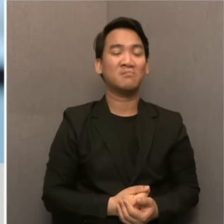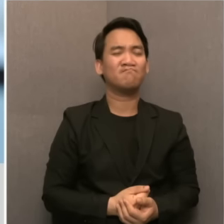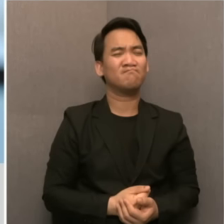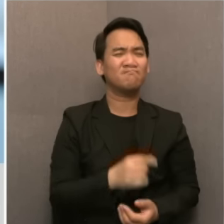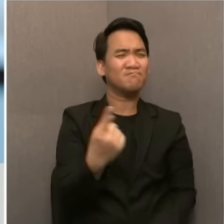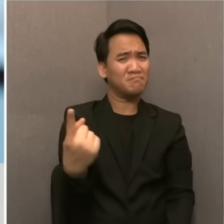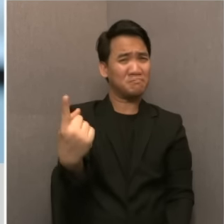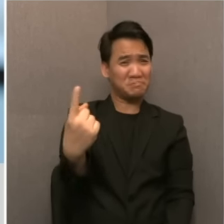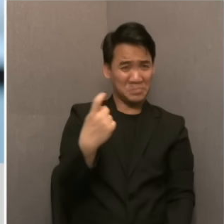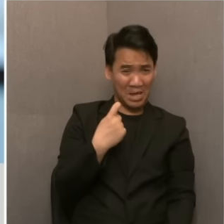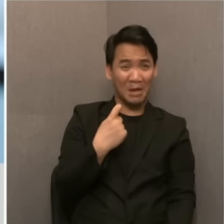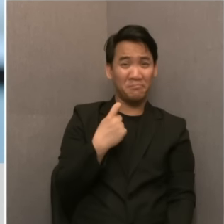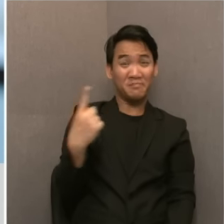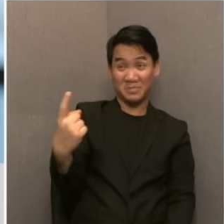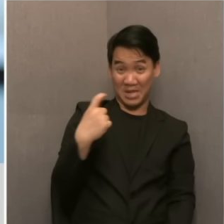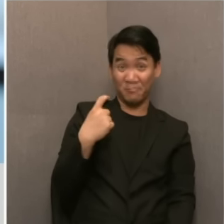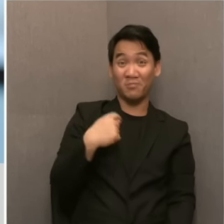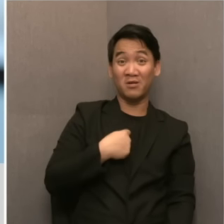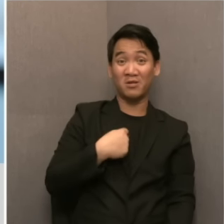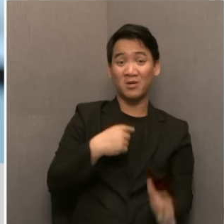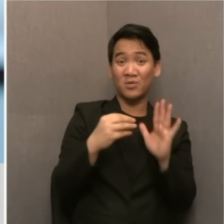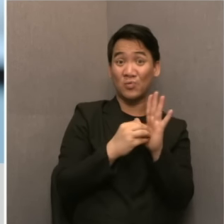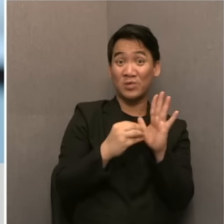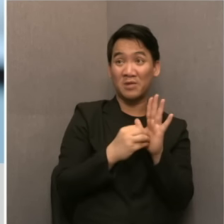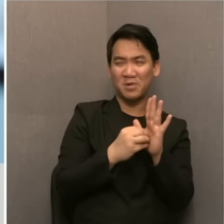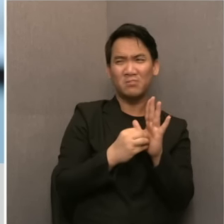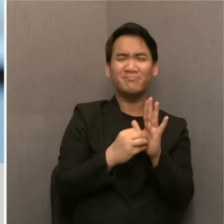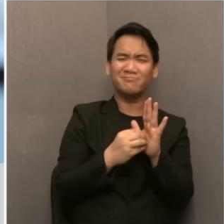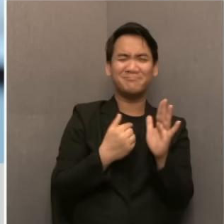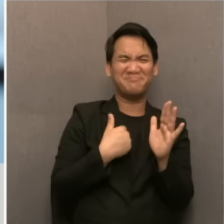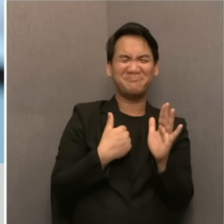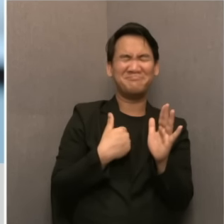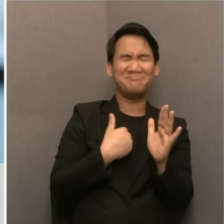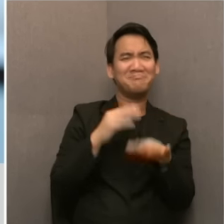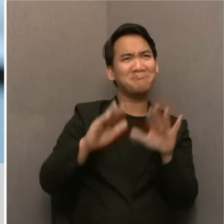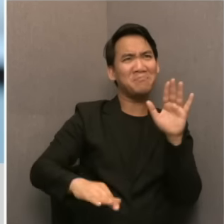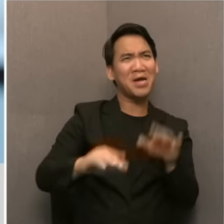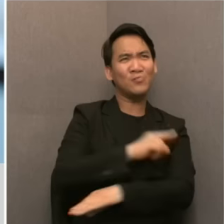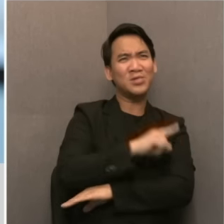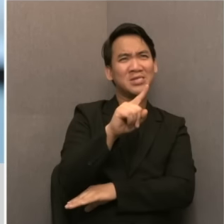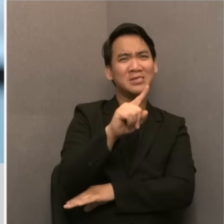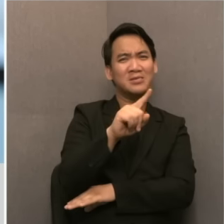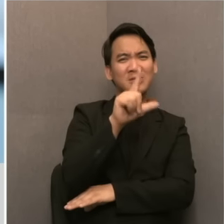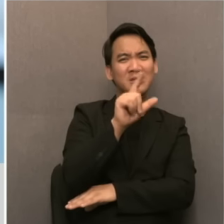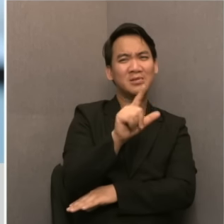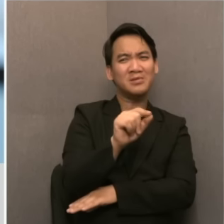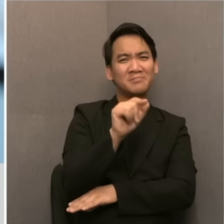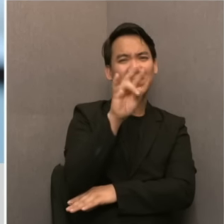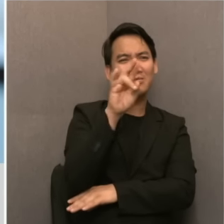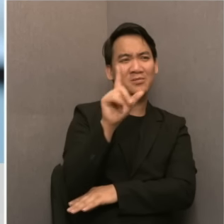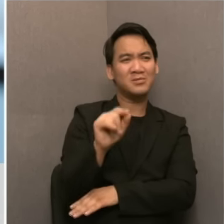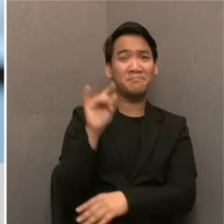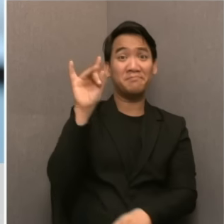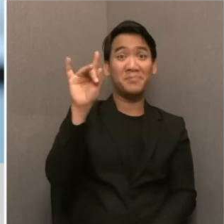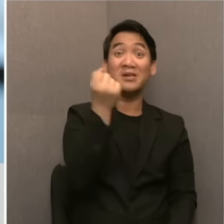ในบริเวณทางด้านแถบบ้านเราเนี่ยยังมีโอกาสอยู ่ นะครับโดยเฉพาะในช่วงวันที่27 28ไปเน ี่ ยจะเห็นว่าทางด้านบ